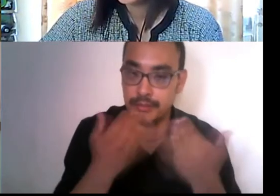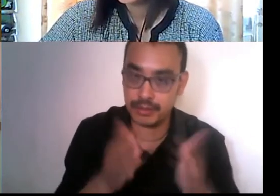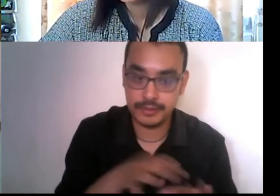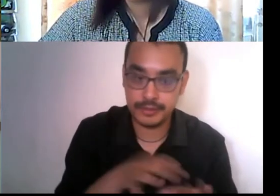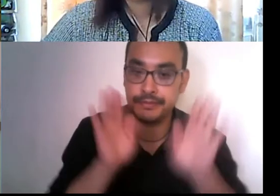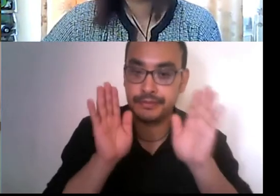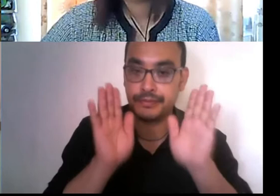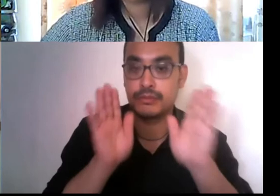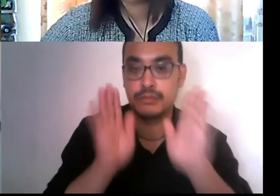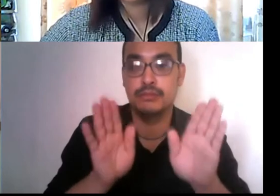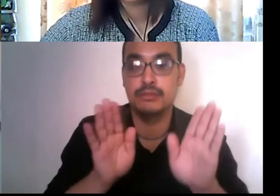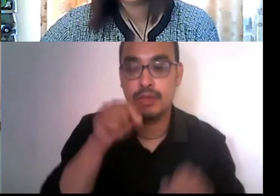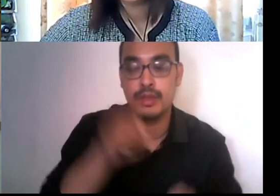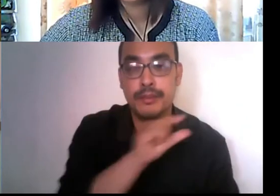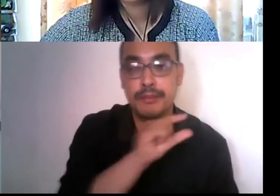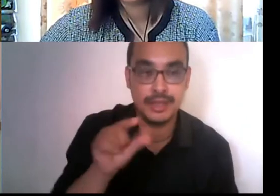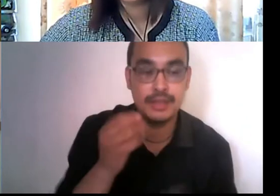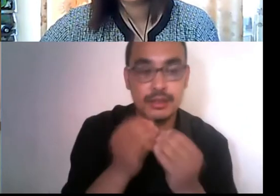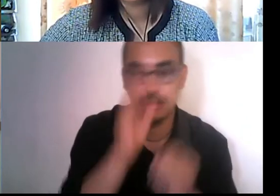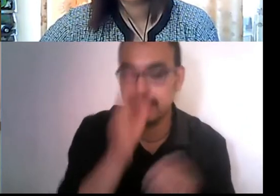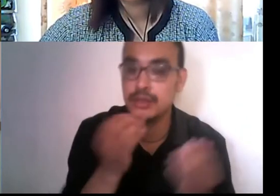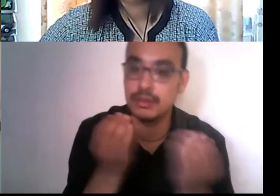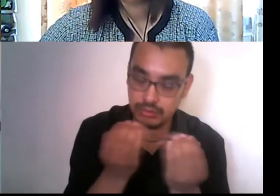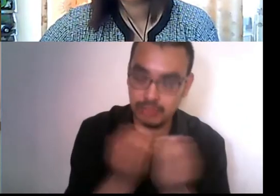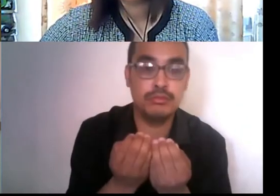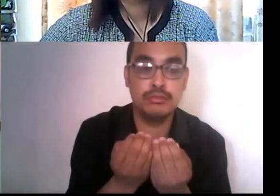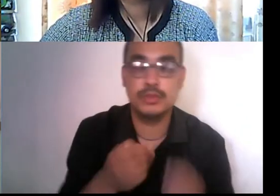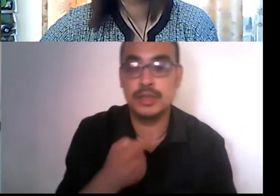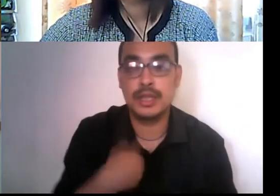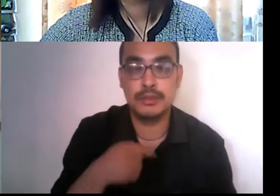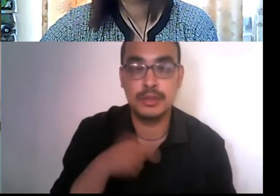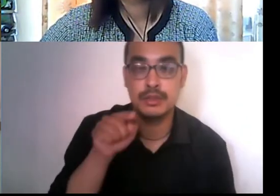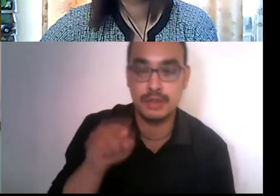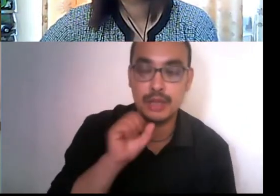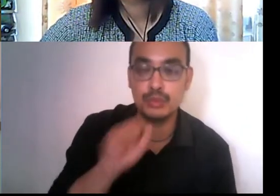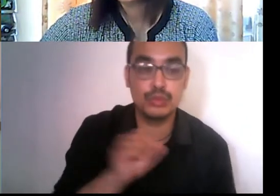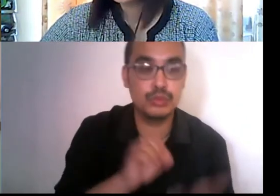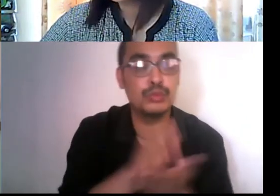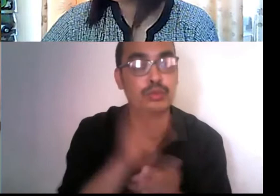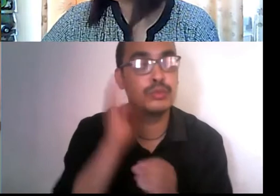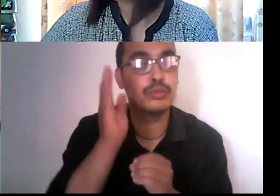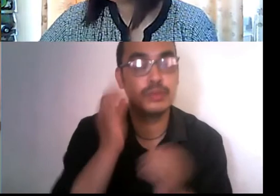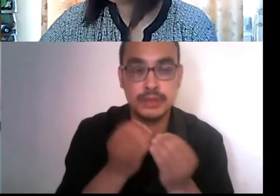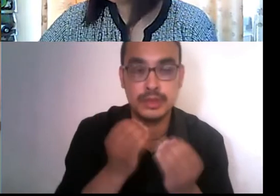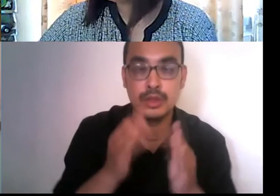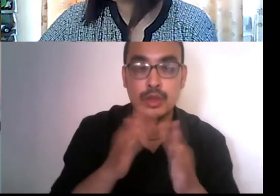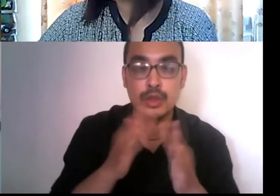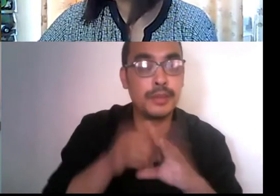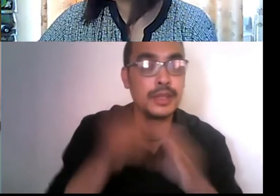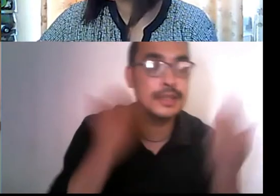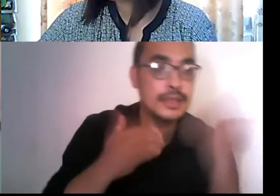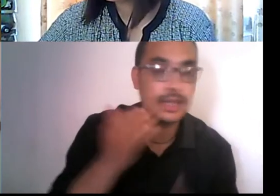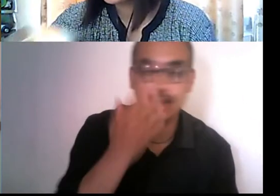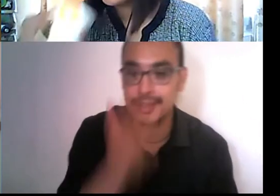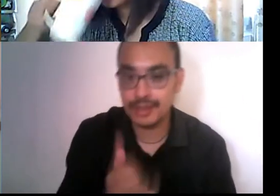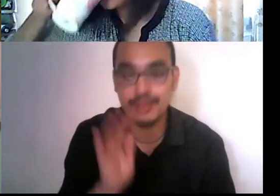मच। र आज विशेष गरेर हामी चाहिँ म चाहिँ मेरो प्रेजेन्टेसन चाहिँ घरेलु हिंसा के हो किन हो